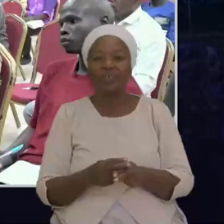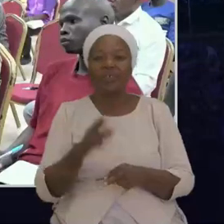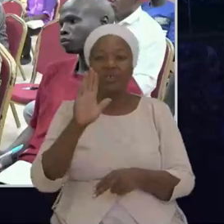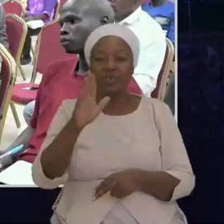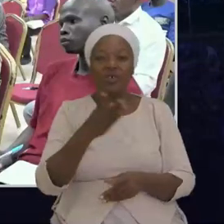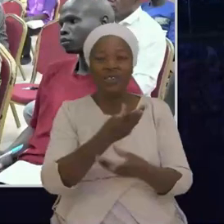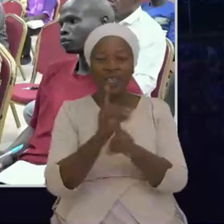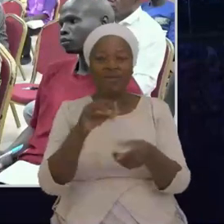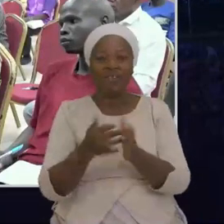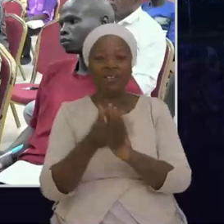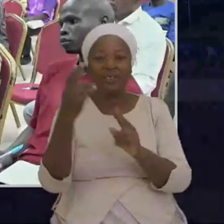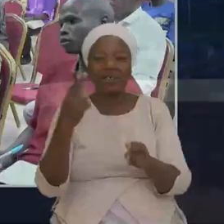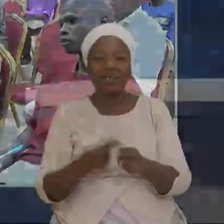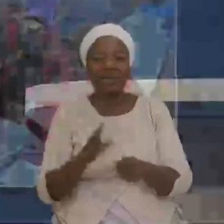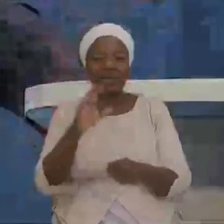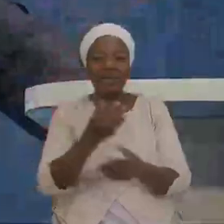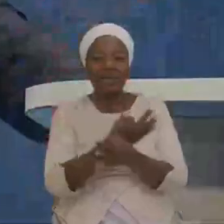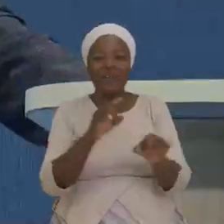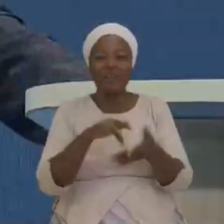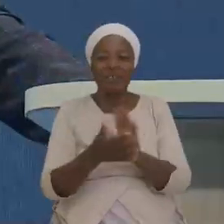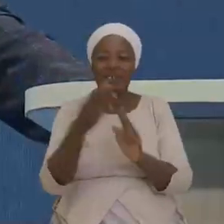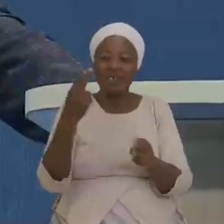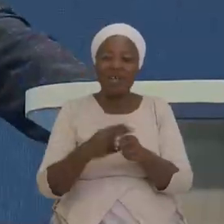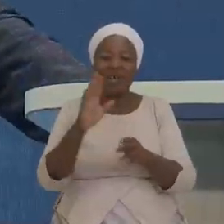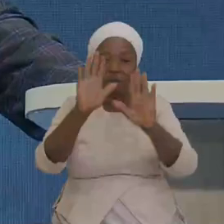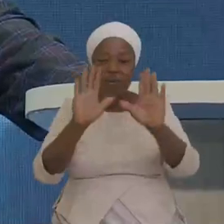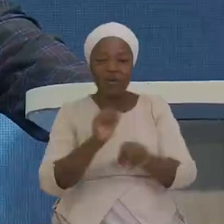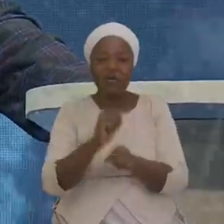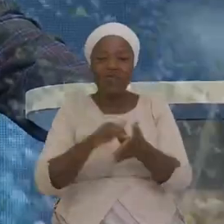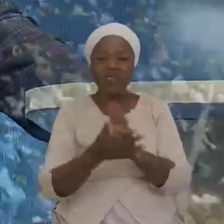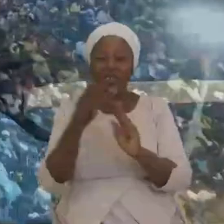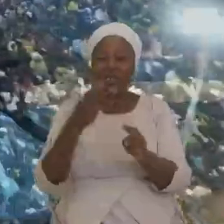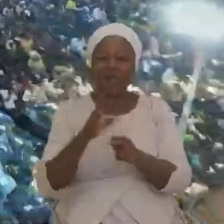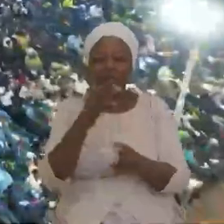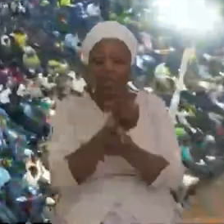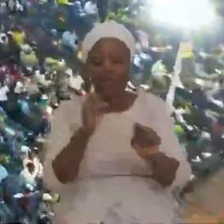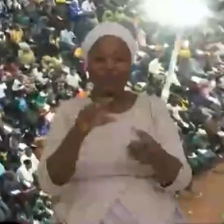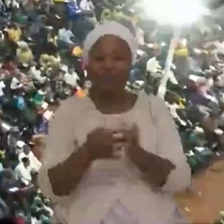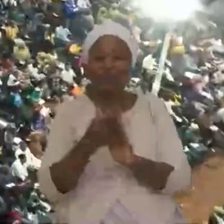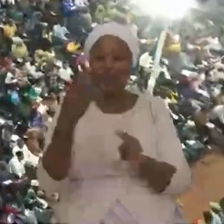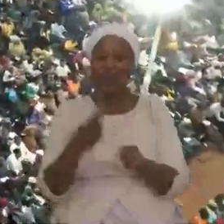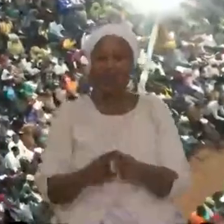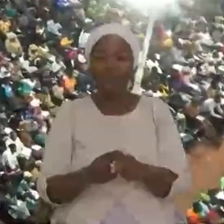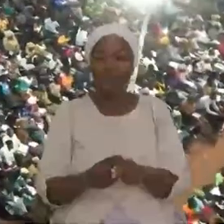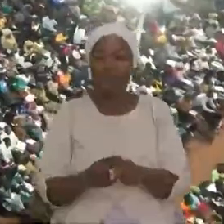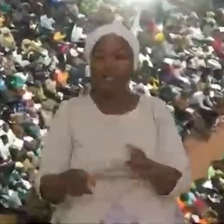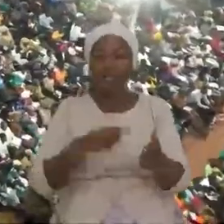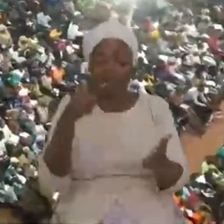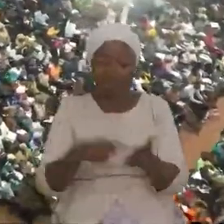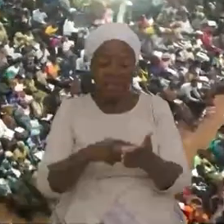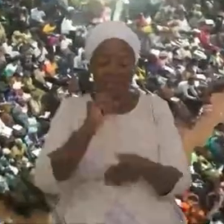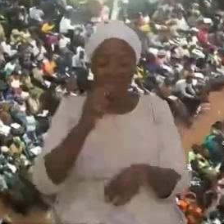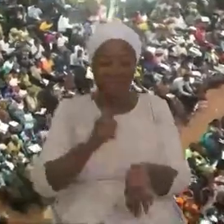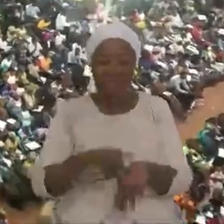De ta délivrance. De ta liberté. De ton miracle. De ton salut.